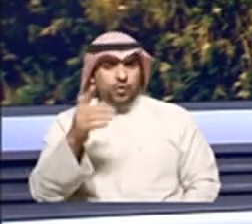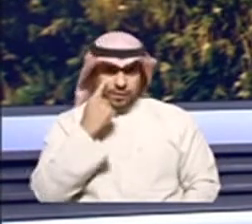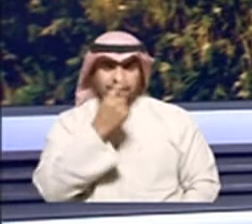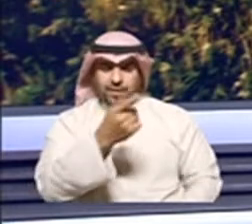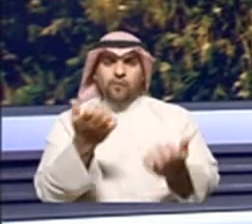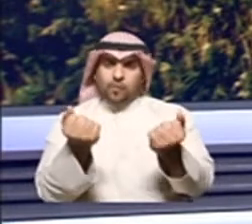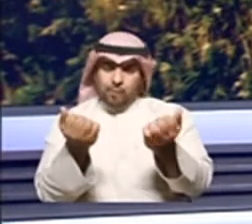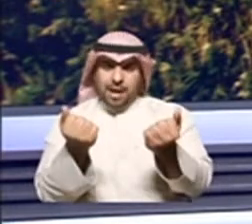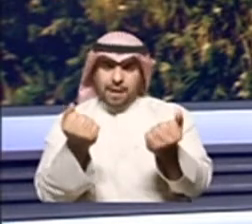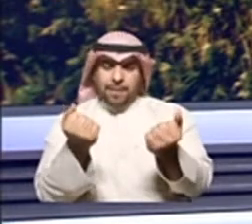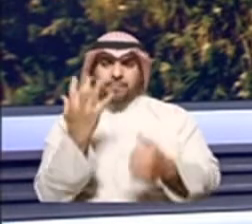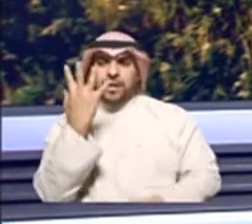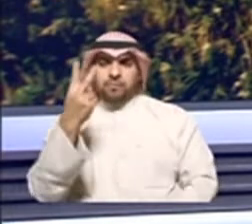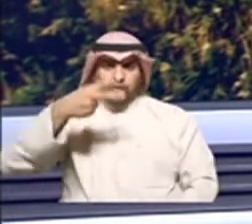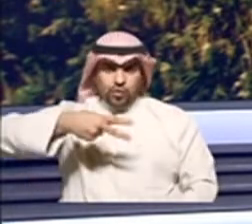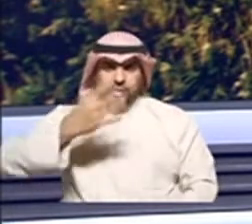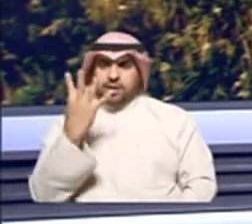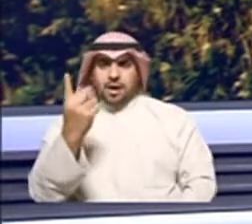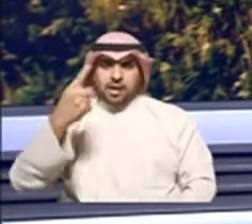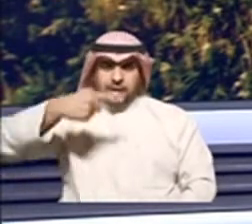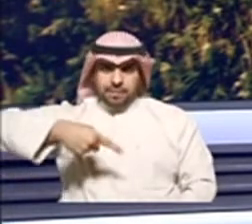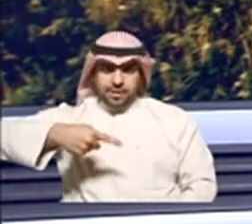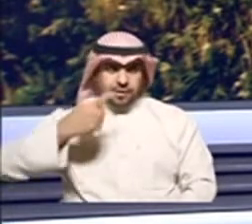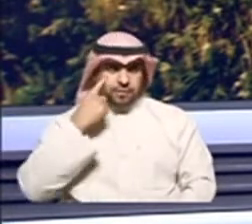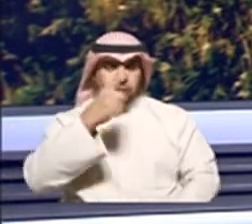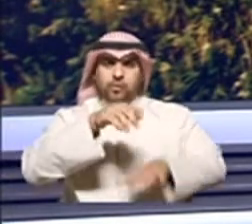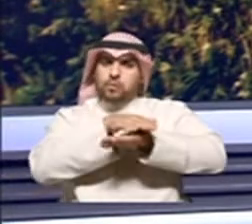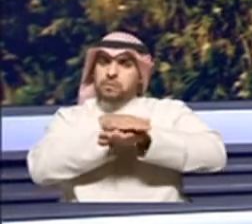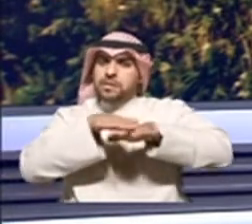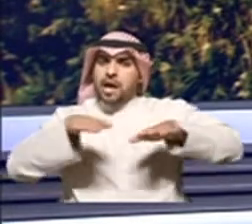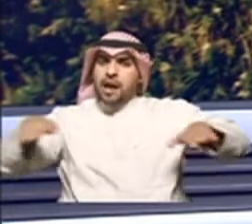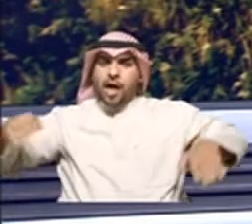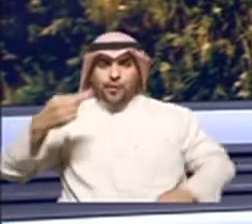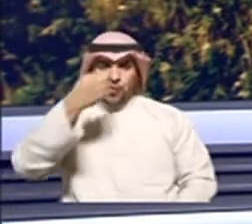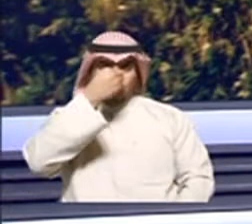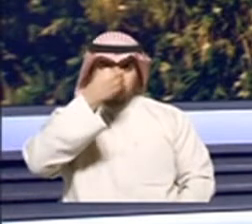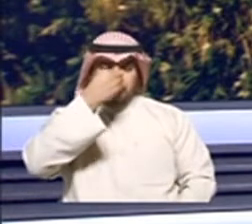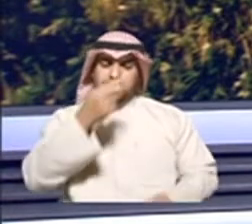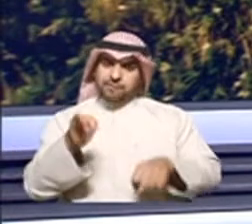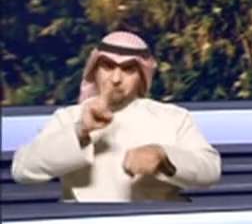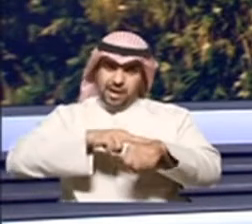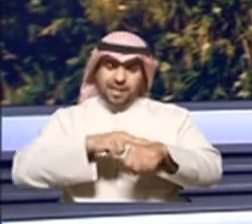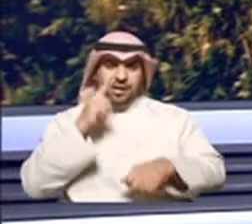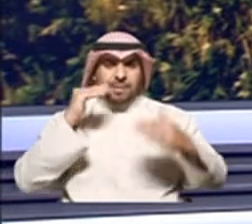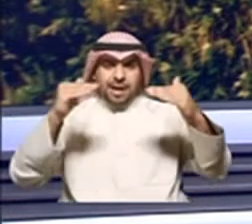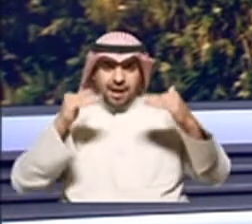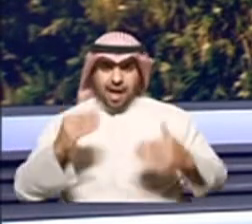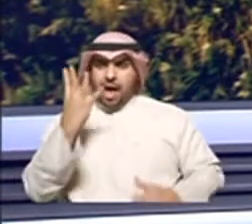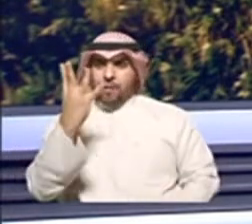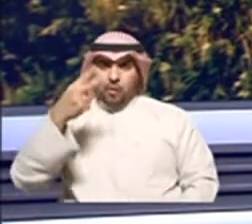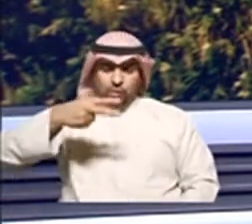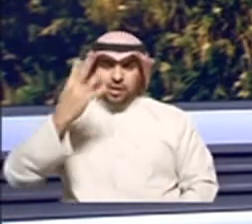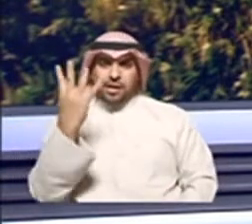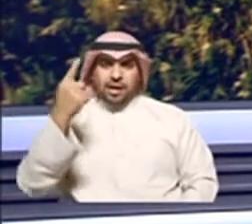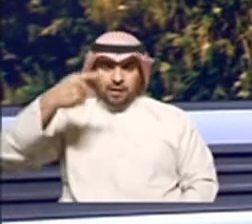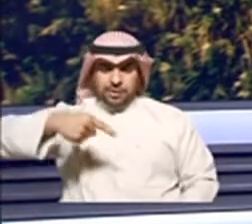الأربعاء، 25 عظمى والصغرى 15 درجة مئوية. الأجواء أكثر استقرارا في يوم الخميس، 24 العظمى والصغرى 13 درجة مئوية، والرياح متقلبة